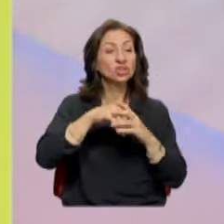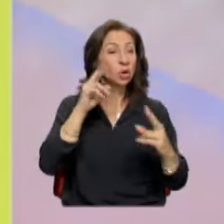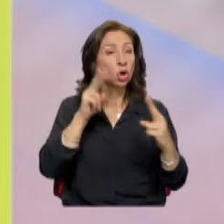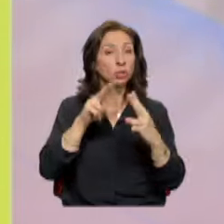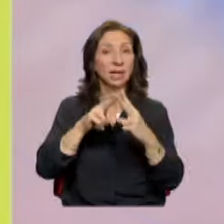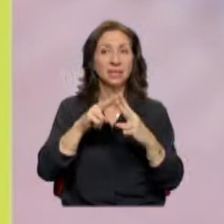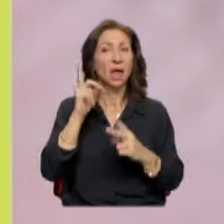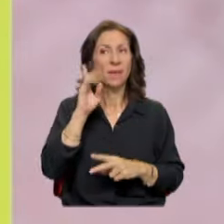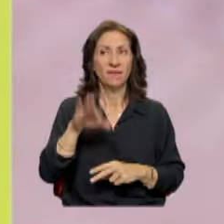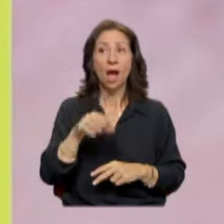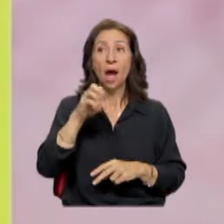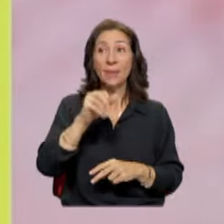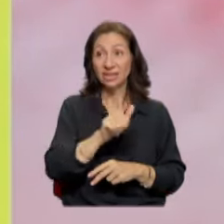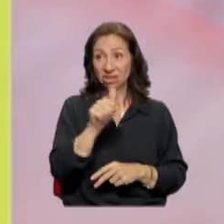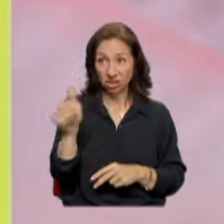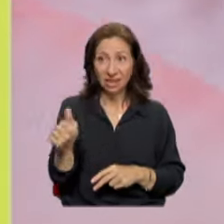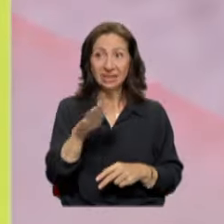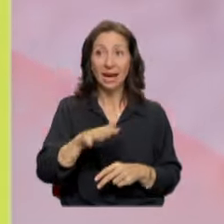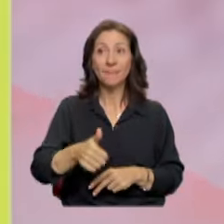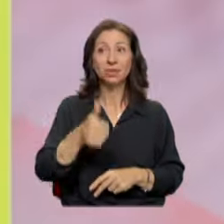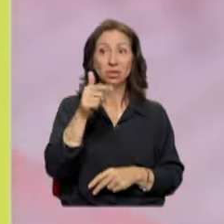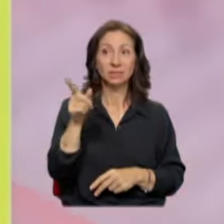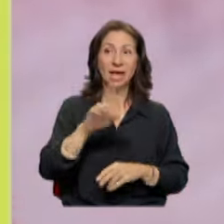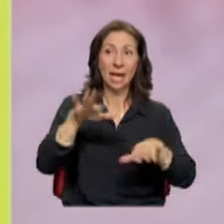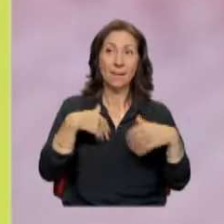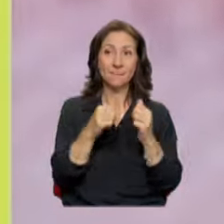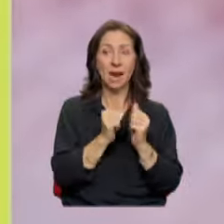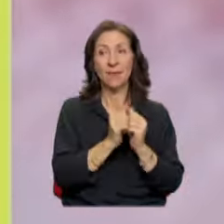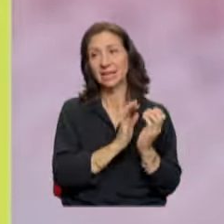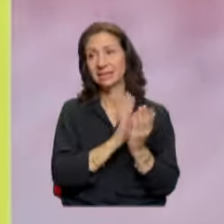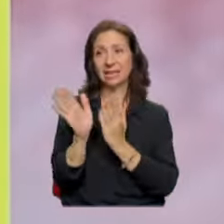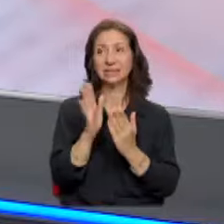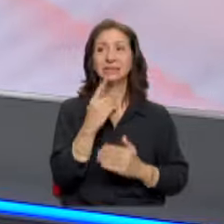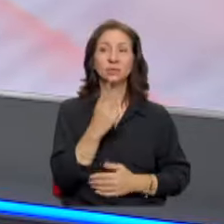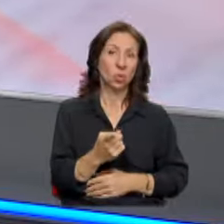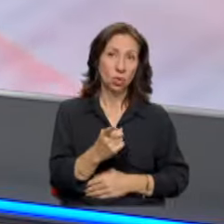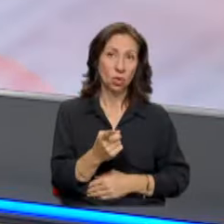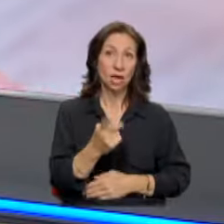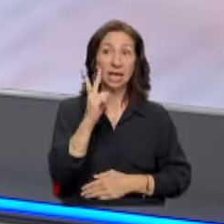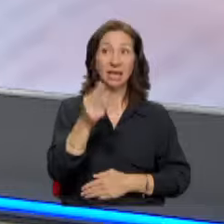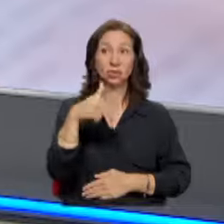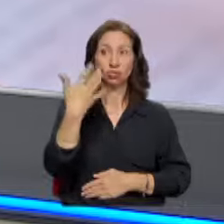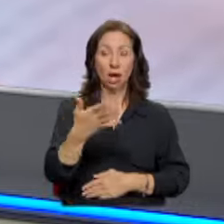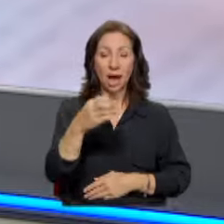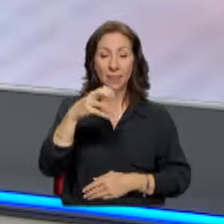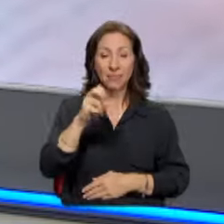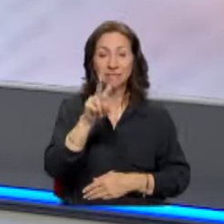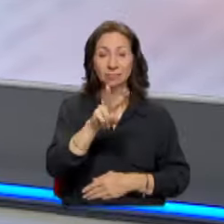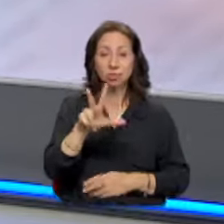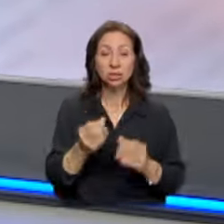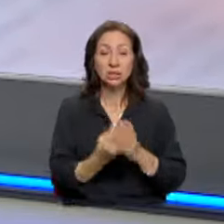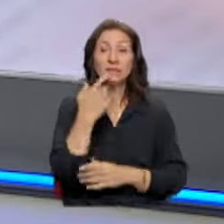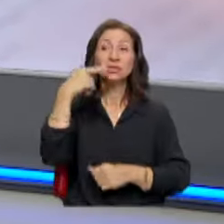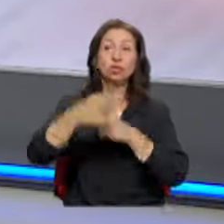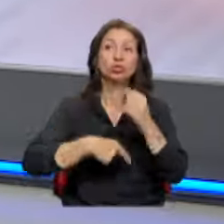haberi var AK Parti'ye geçecek genel başkanımızla hep birlikte geçeriz dedi diyor iki gün sonra AK Parti'nin 23